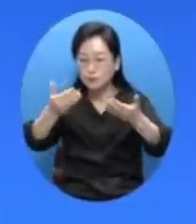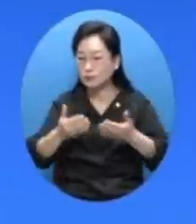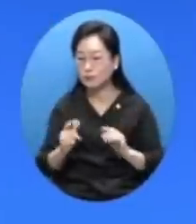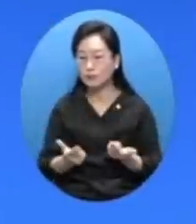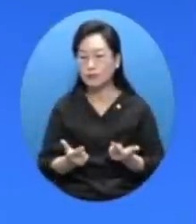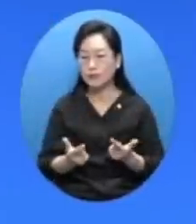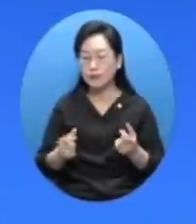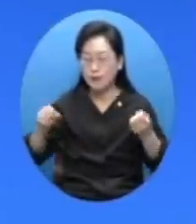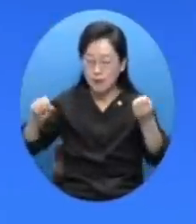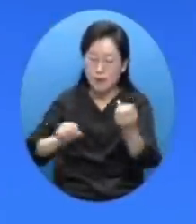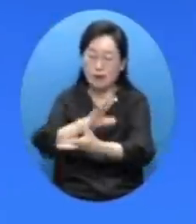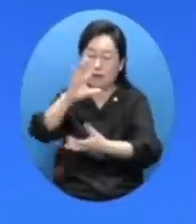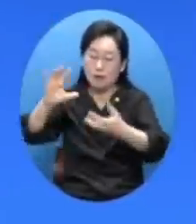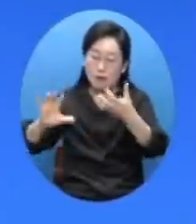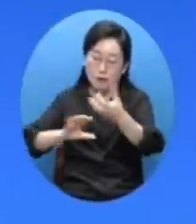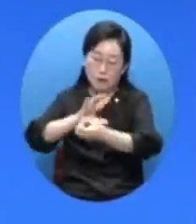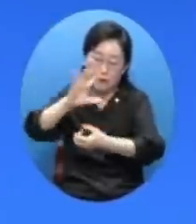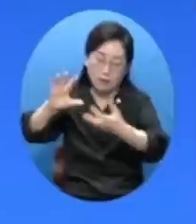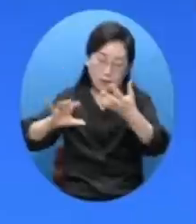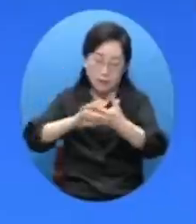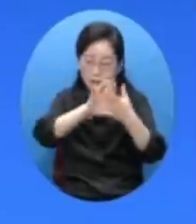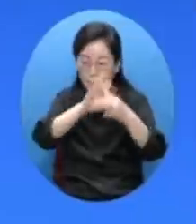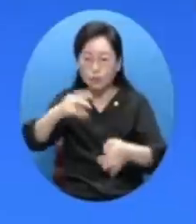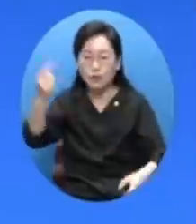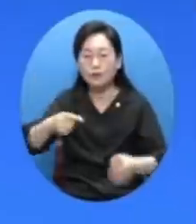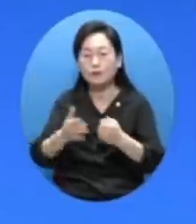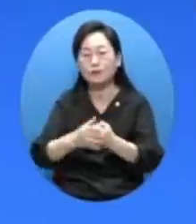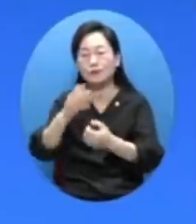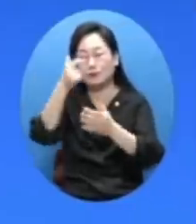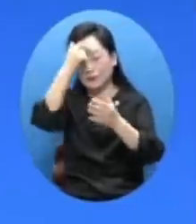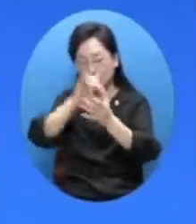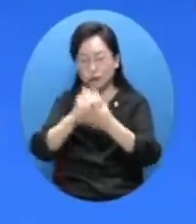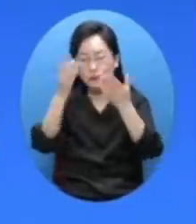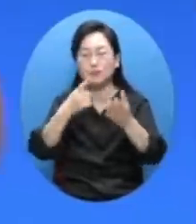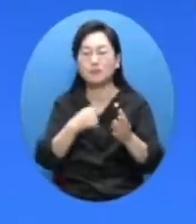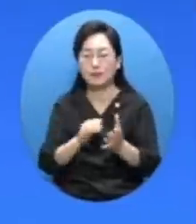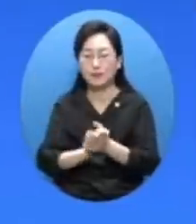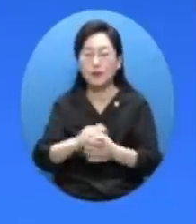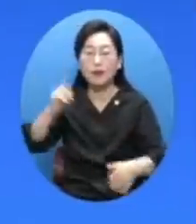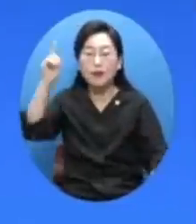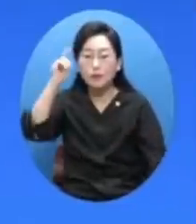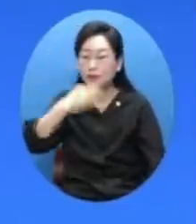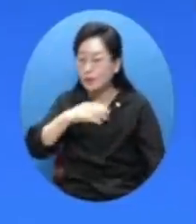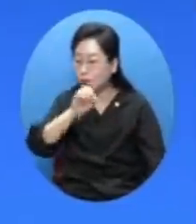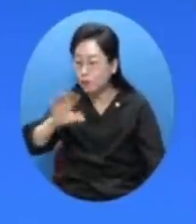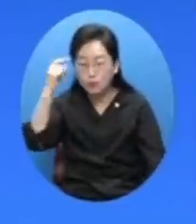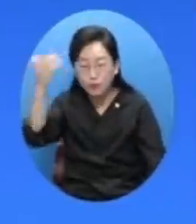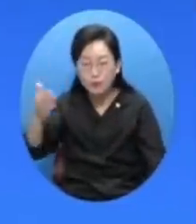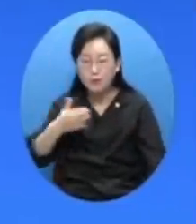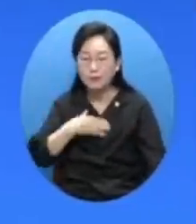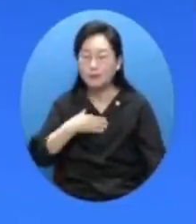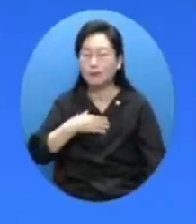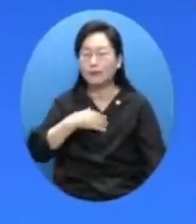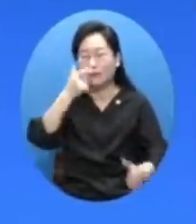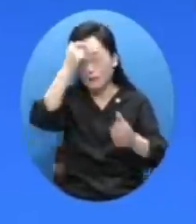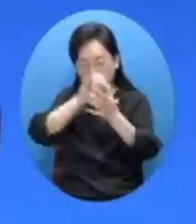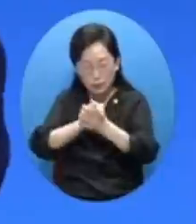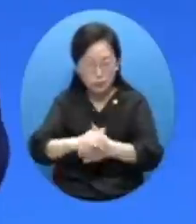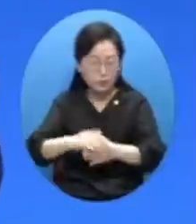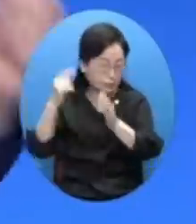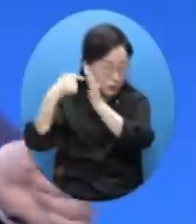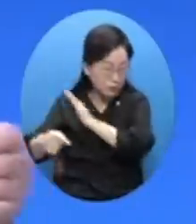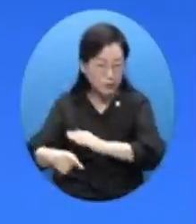계속 환란이 그에게 임하니까 이와 같은 기도를 드렸던 것입니다 어찌하나를 부르셨습니까 왜 내 기도를 들어주지 않으십니까